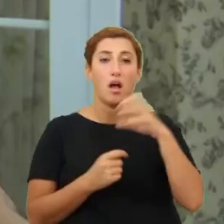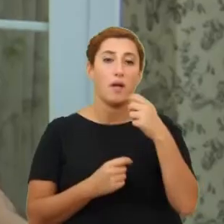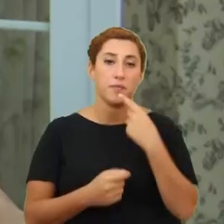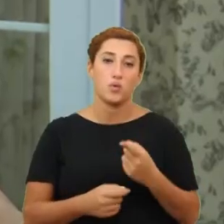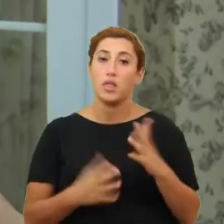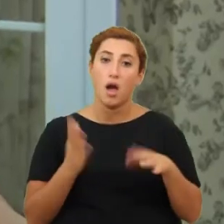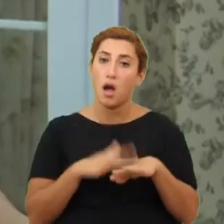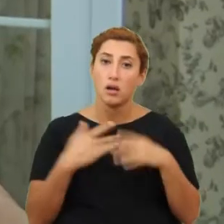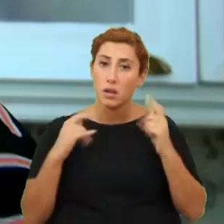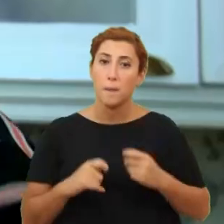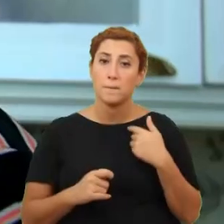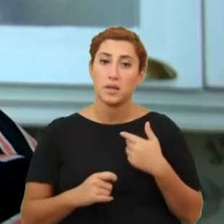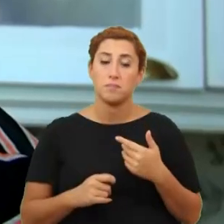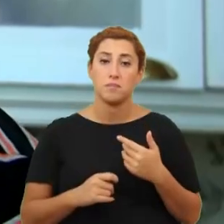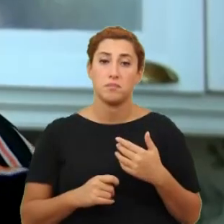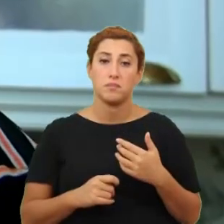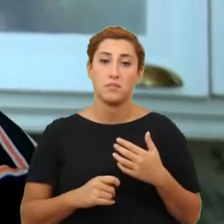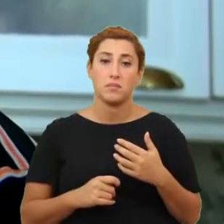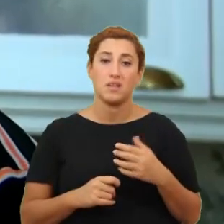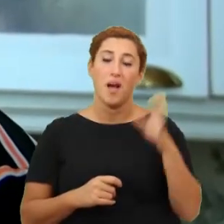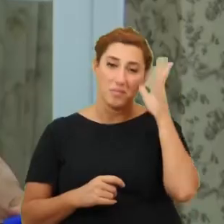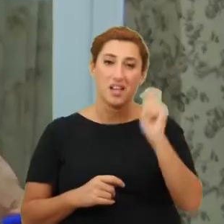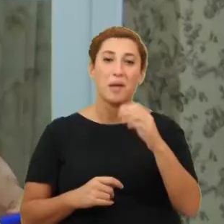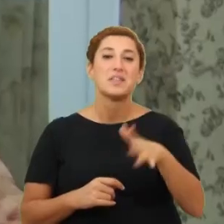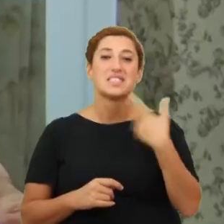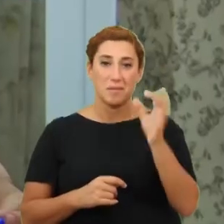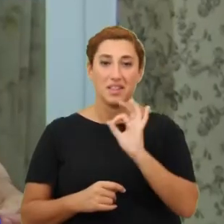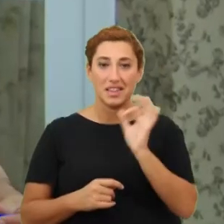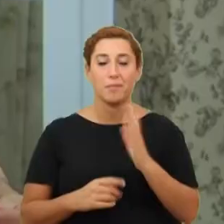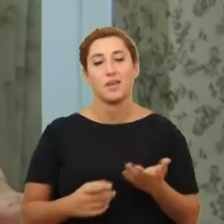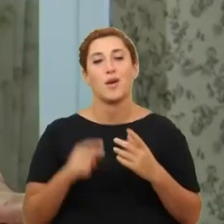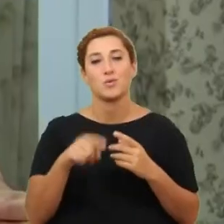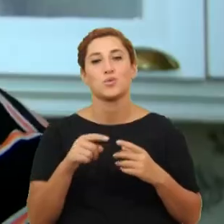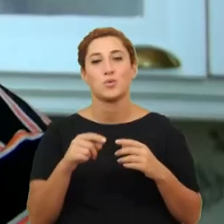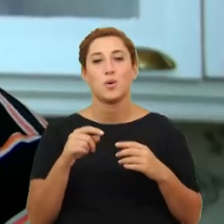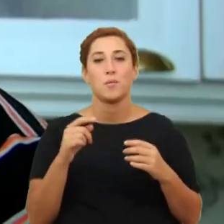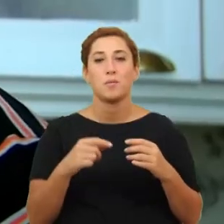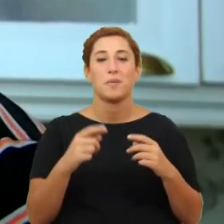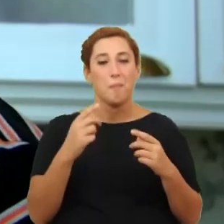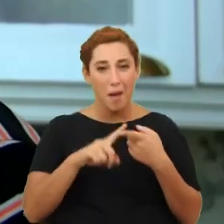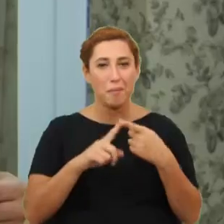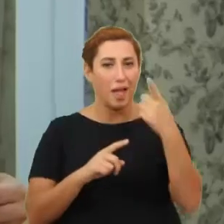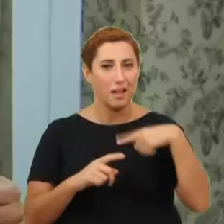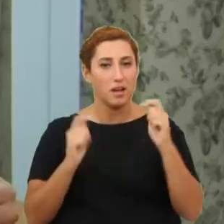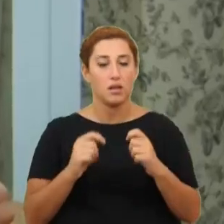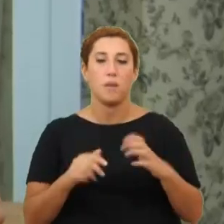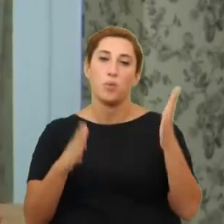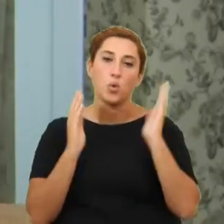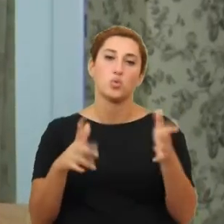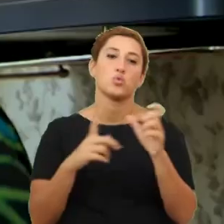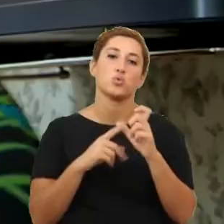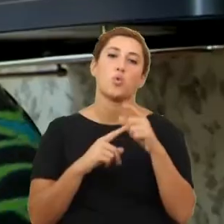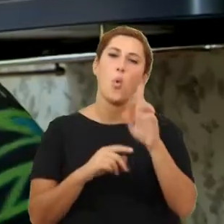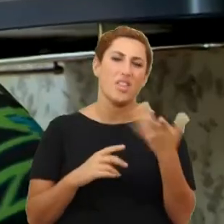ya. Nasıl yapayım böyle bir şeyi? Kerizlik ettin, istemedin değil mi? Ya şu parmağını yala artık ya. Yuh